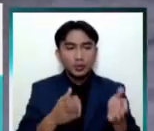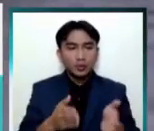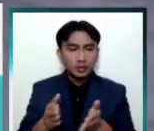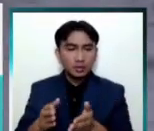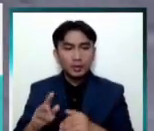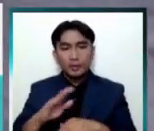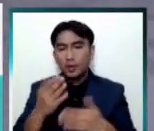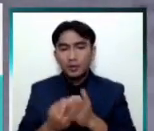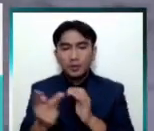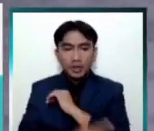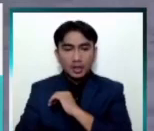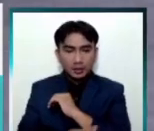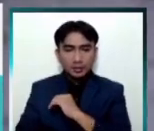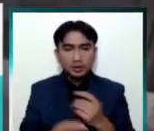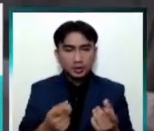mga